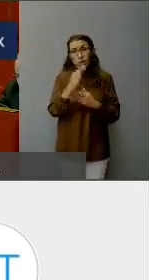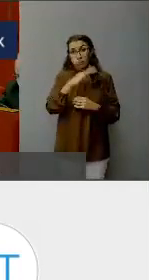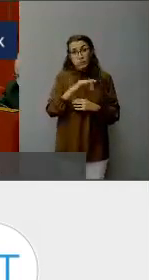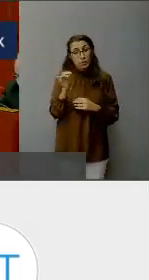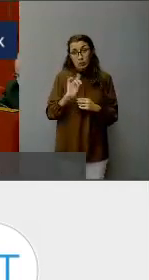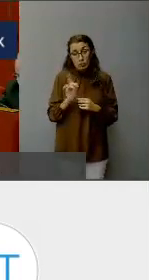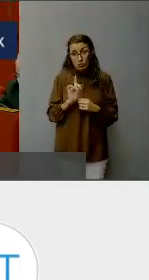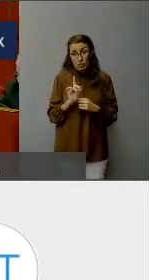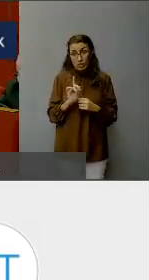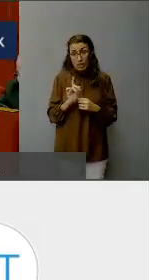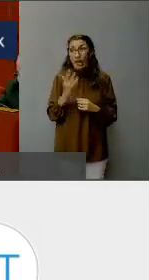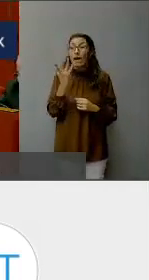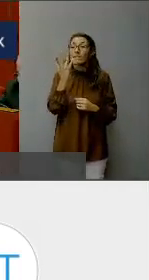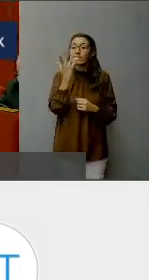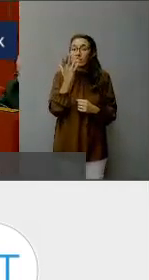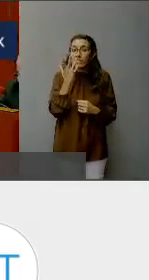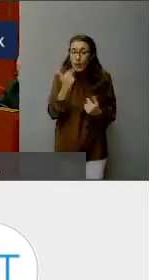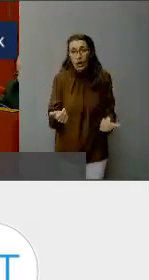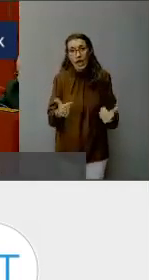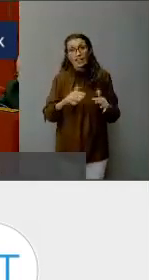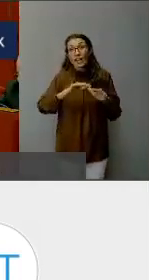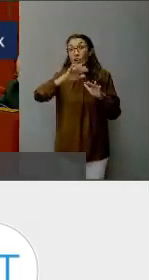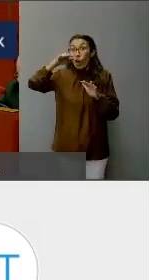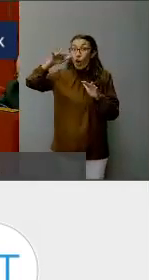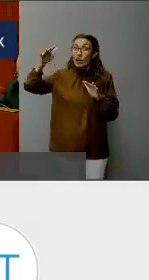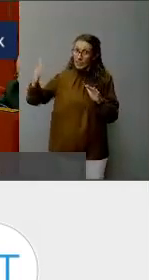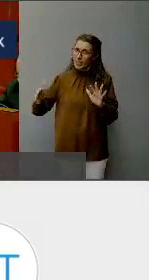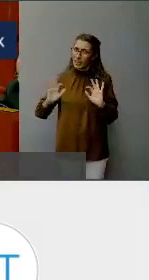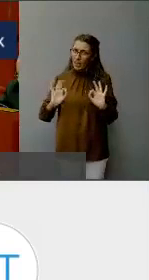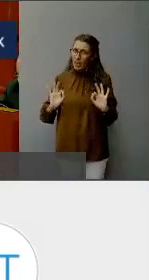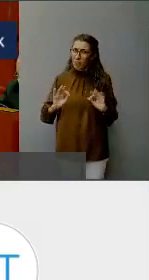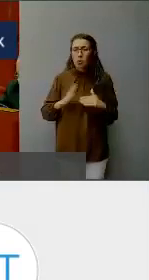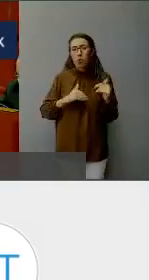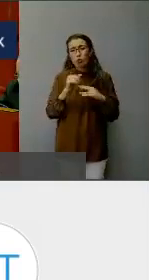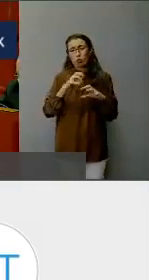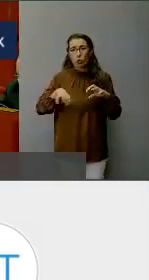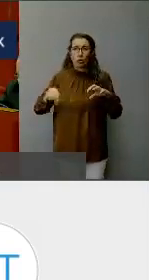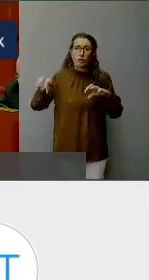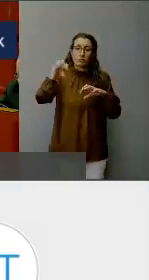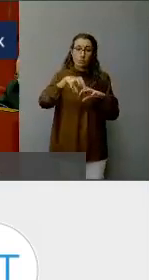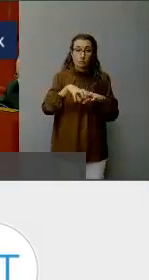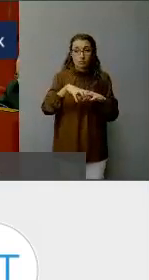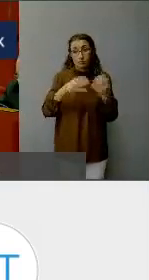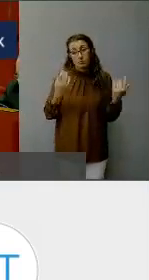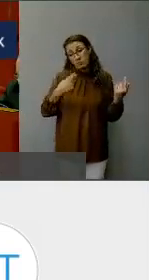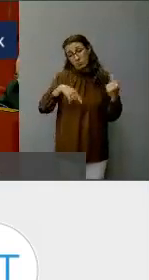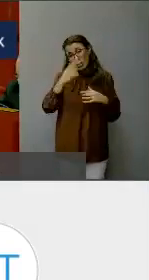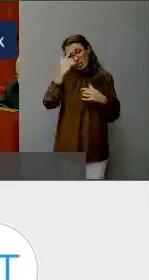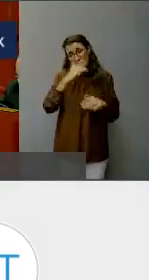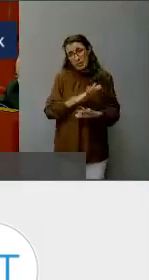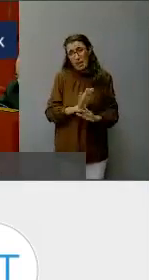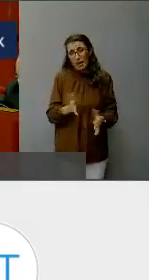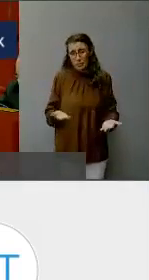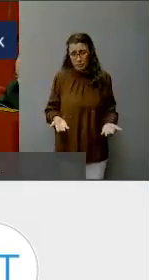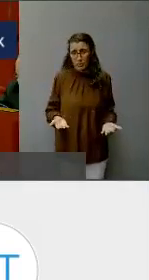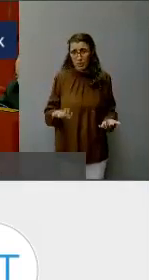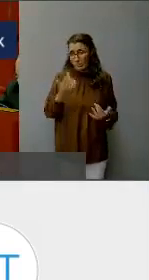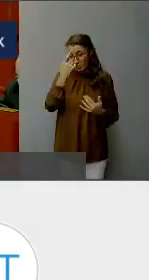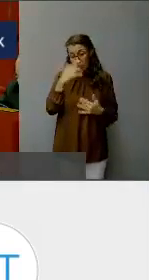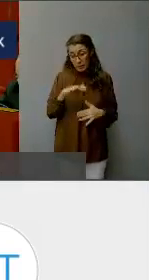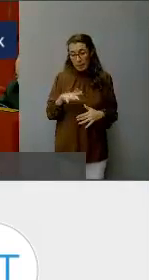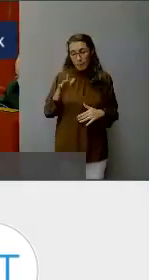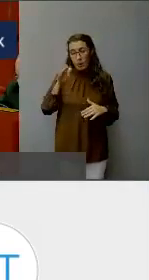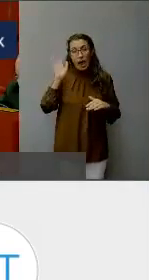costruzione su un'intera collina nel ponente genovese dove sapremo già che la captazione delle acque